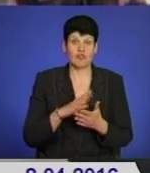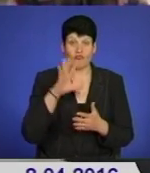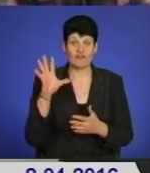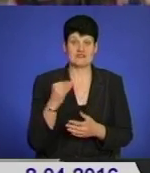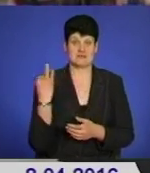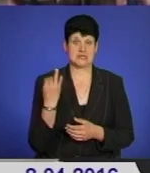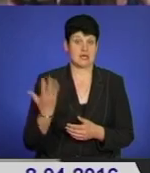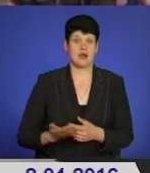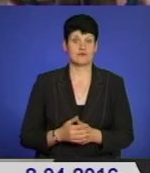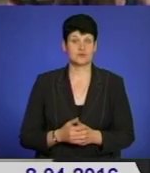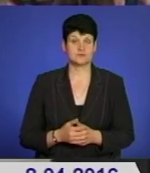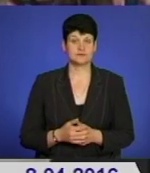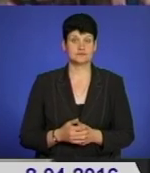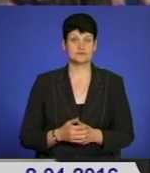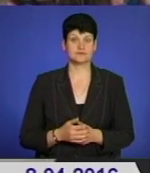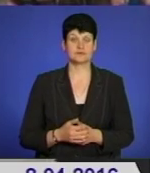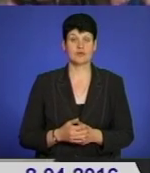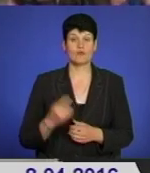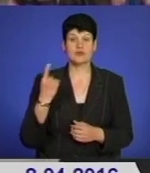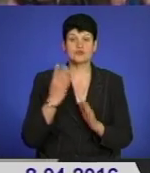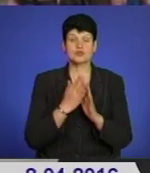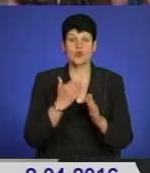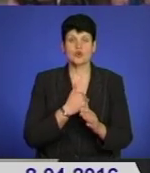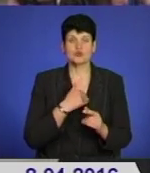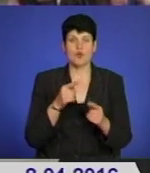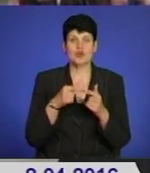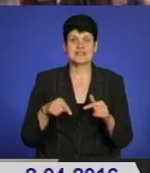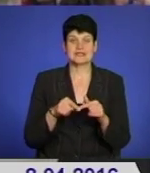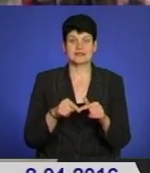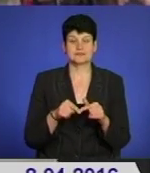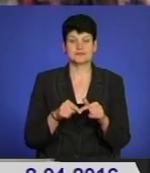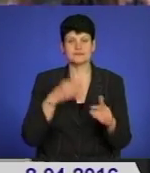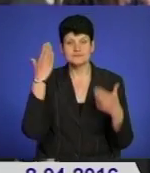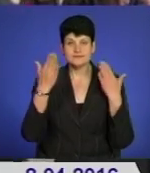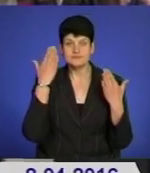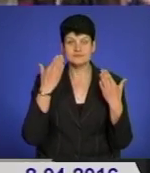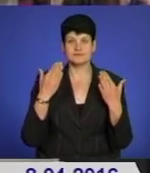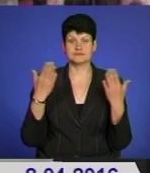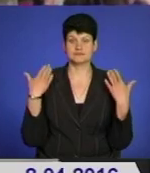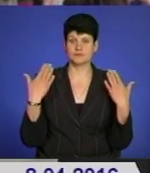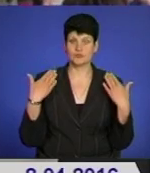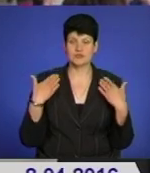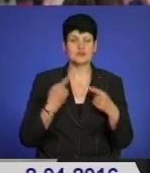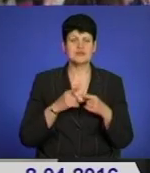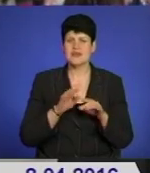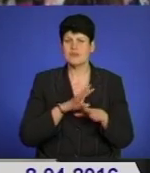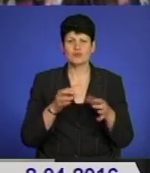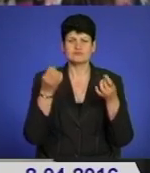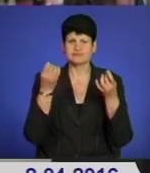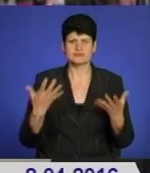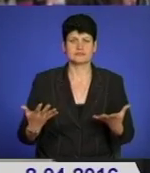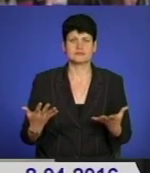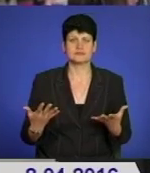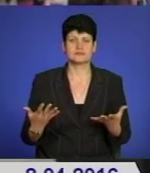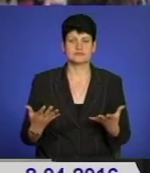цікаво. От. І насамперед ми хочемо організувати змістовне дозвілля молоді, щоб це не приходило аби як, а